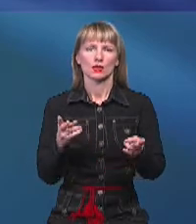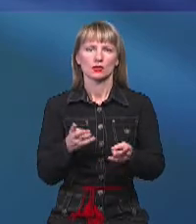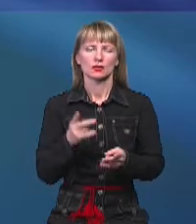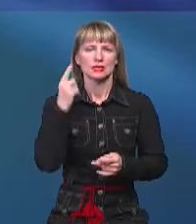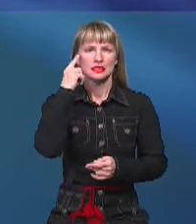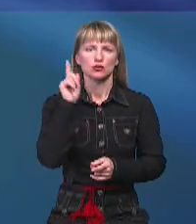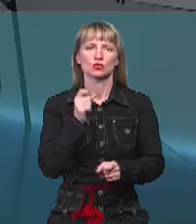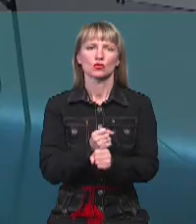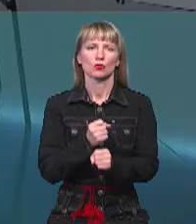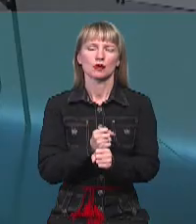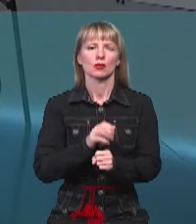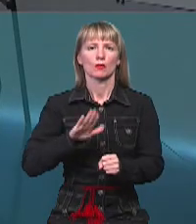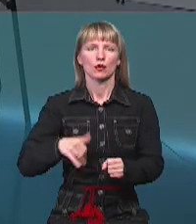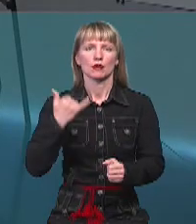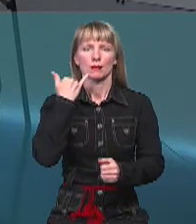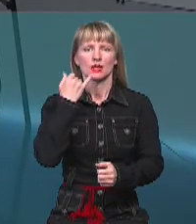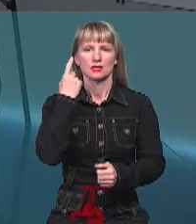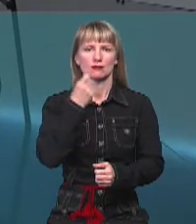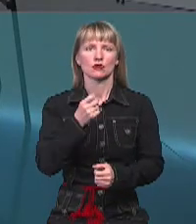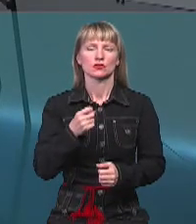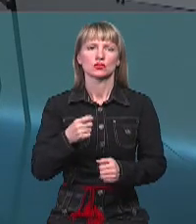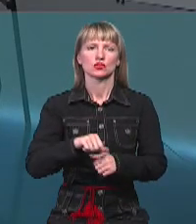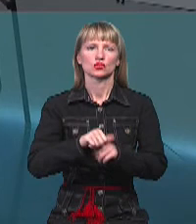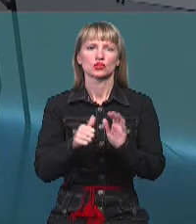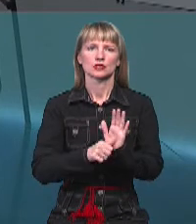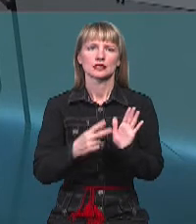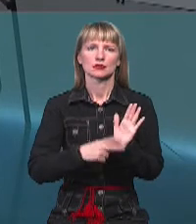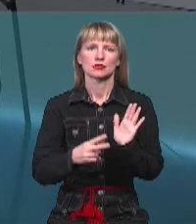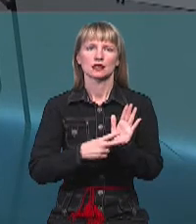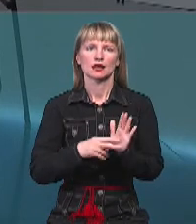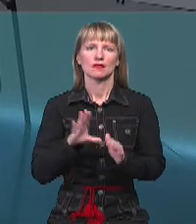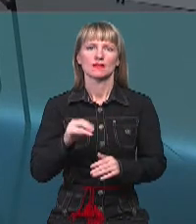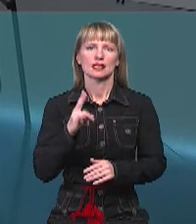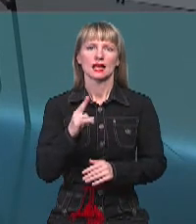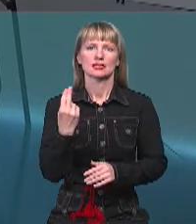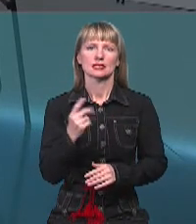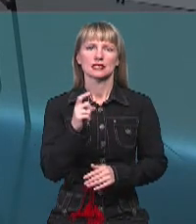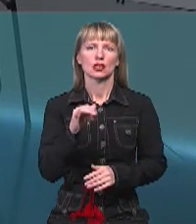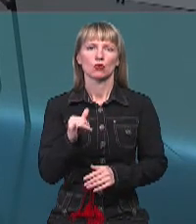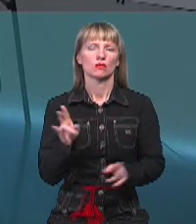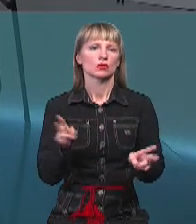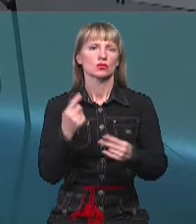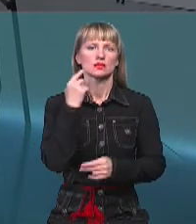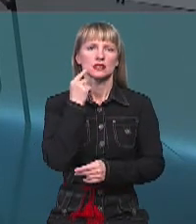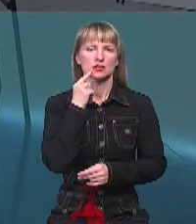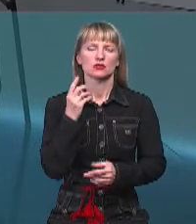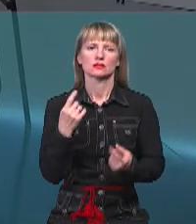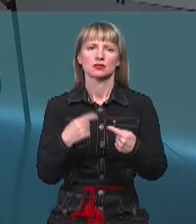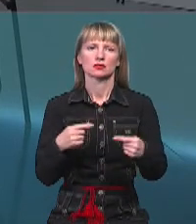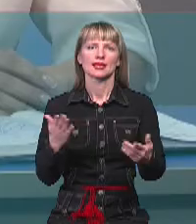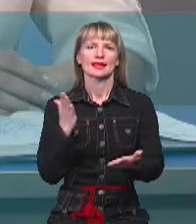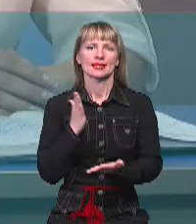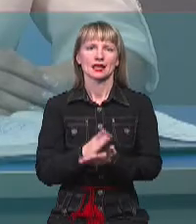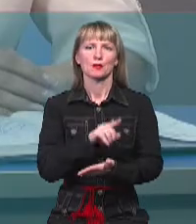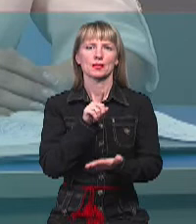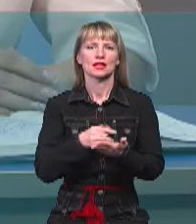передзвонять. Тому, ще раз хочу повторити, кол-центр 1677, це від НСЗУ. Не треба соромитись, боятися ще щось. Якщо є